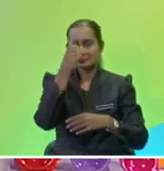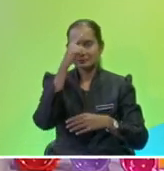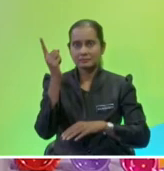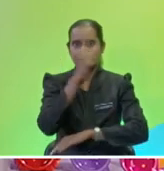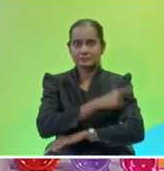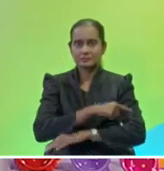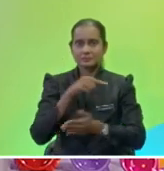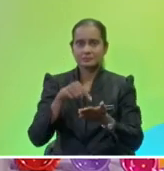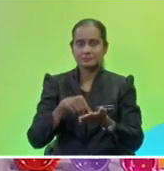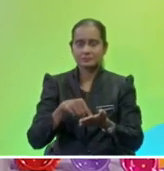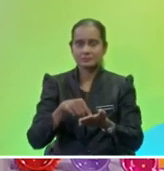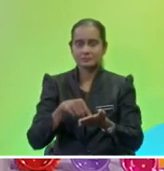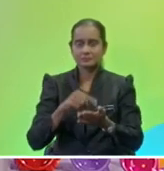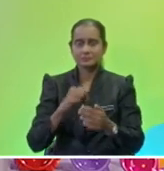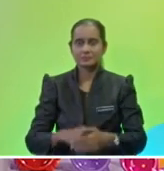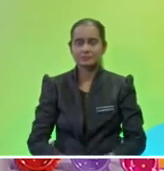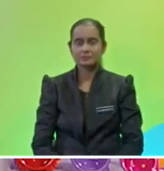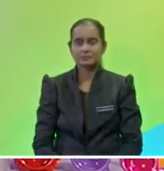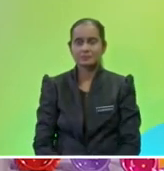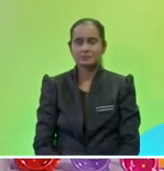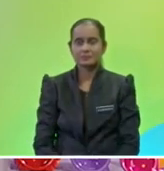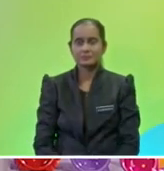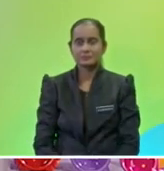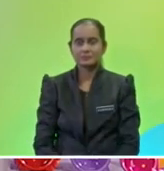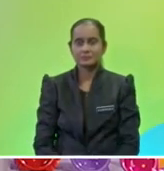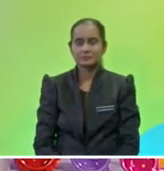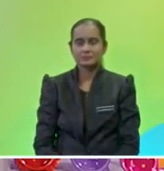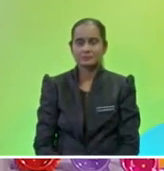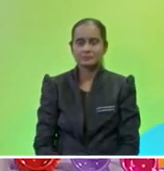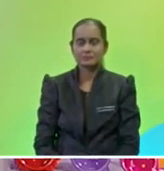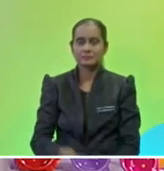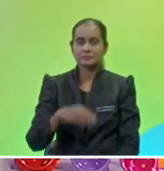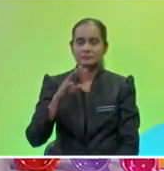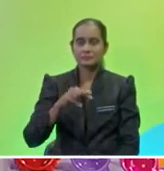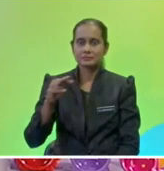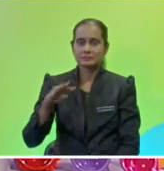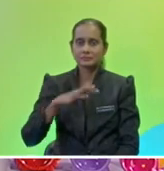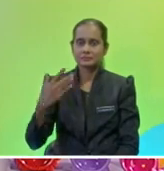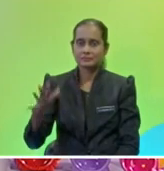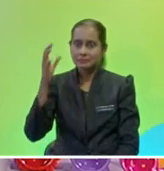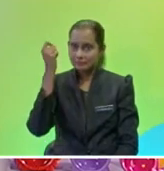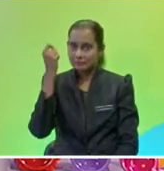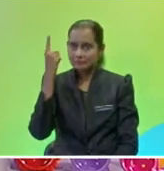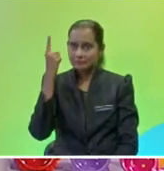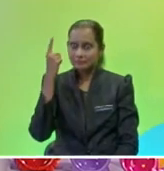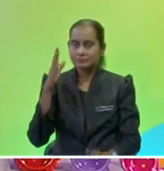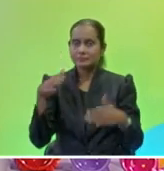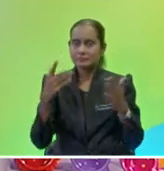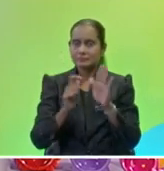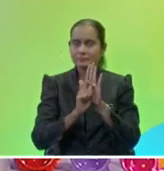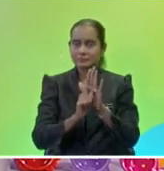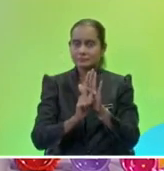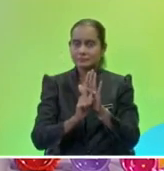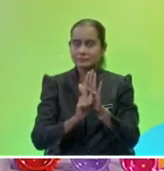pemandangan kita tidak sampai ke Penghujung kelas kita bagaimana operasi tambah nih sedikit